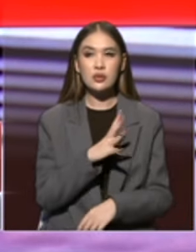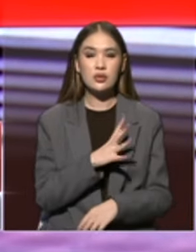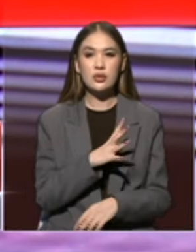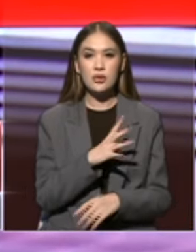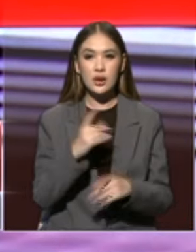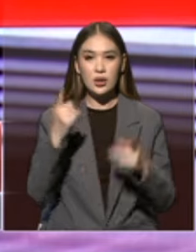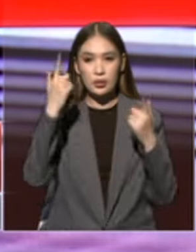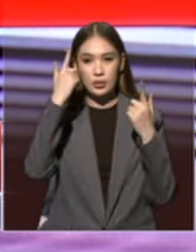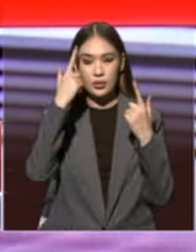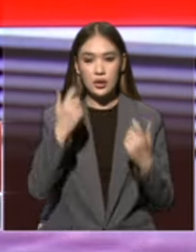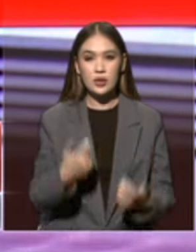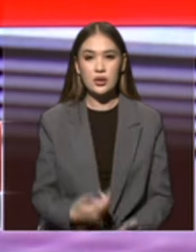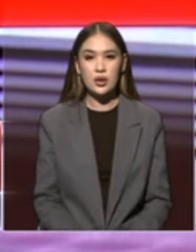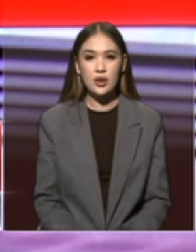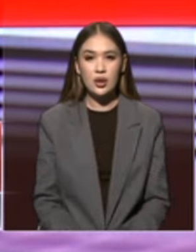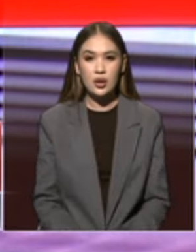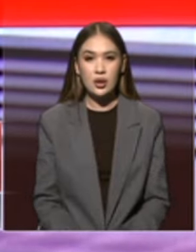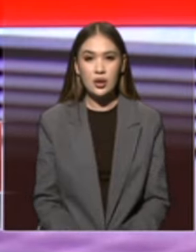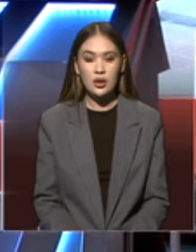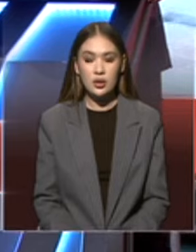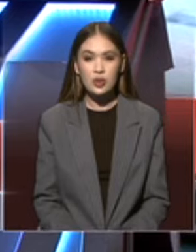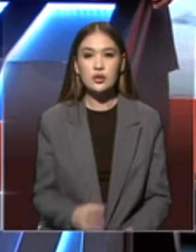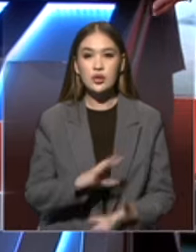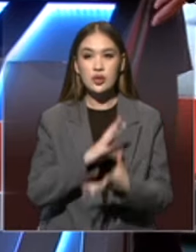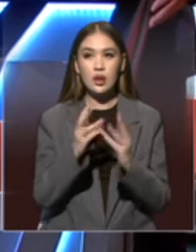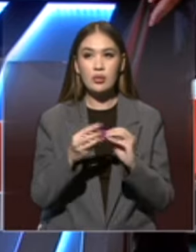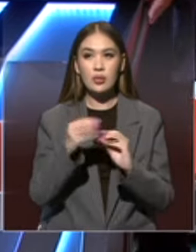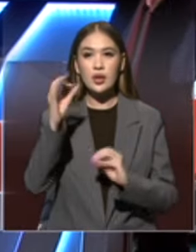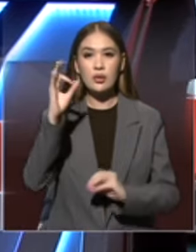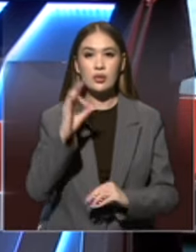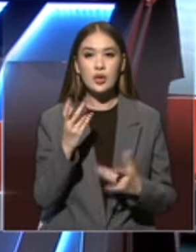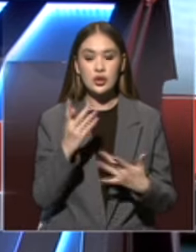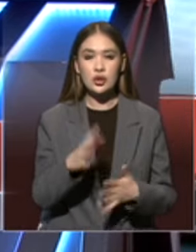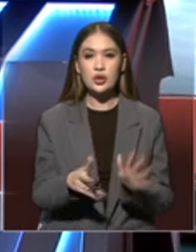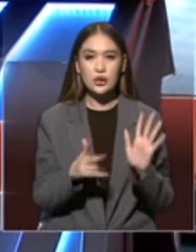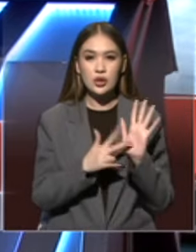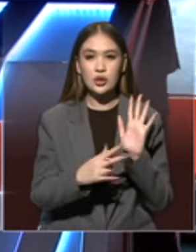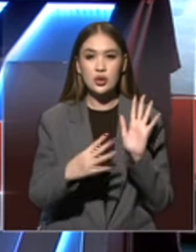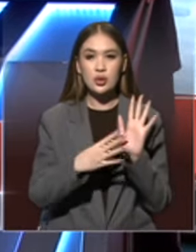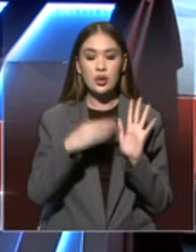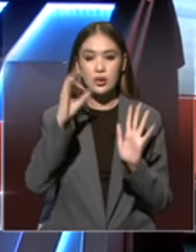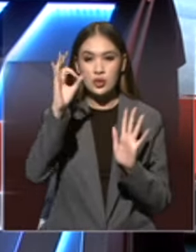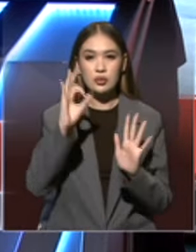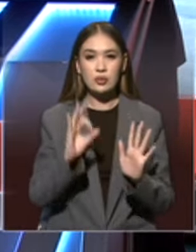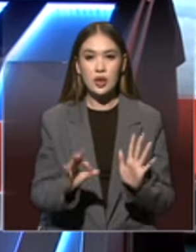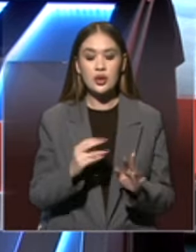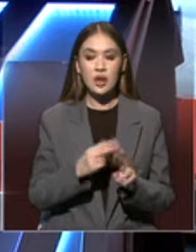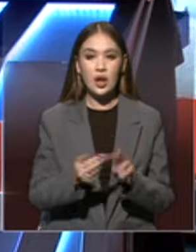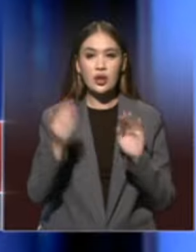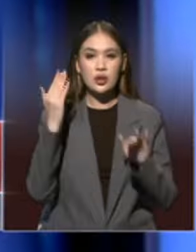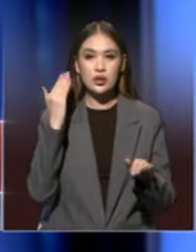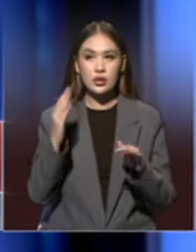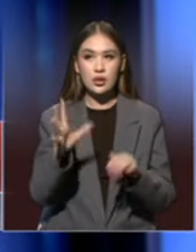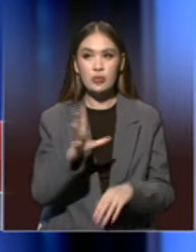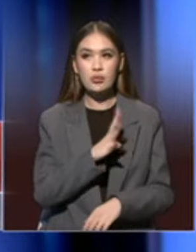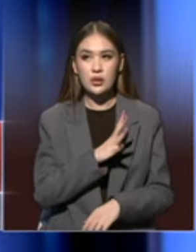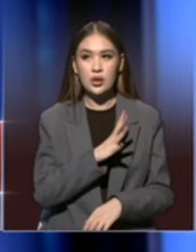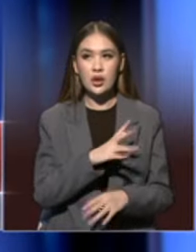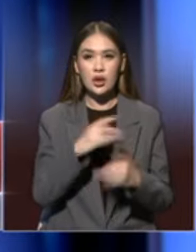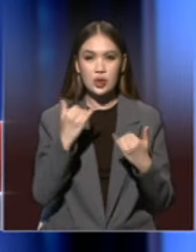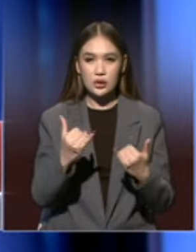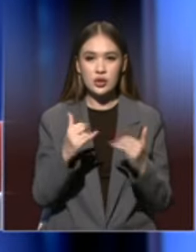бар бізде. Қанша пайыз бағалады үлгерді дедің? 89% шамамен. Мына жерде алдың күні 84 болды, қазір 89-ға